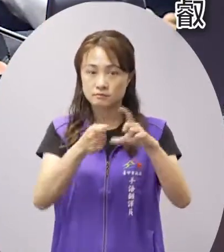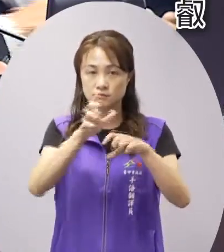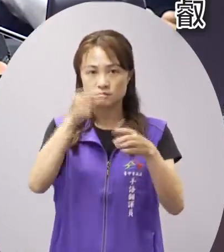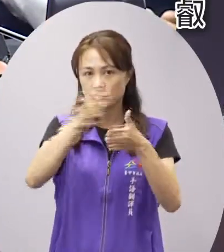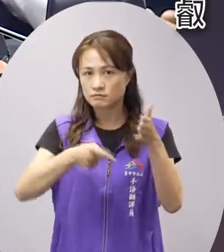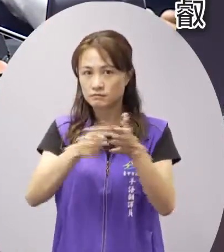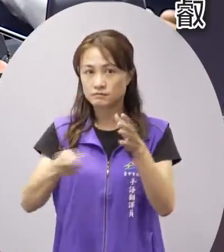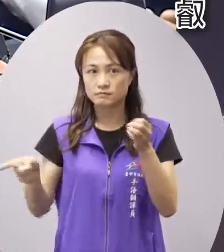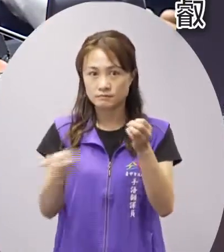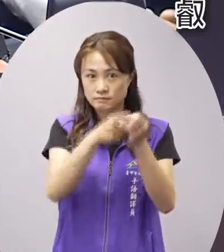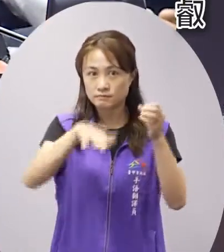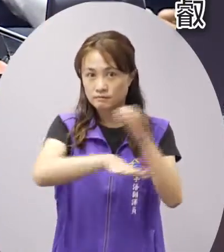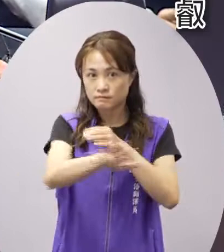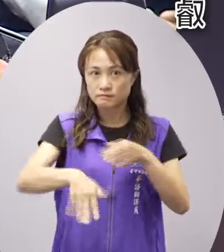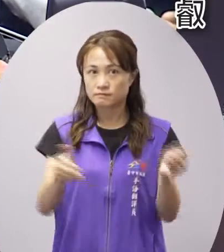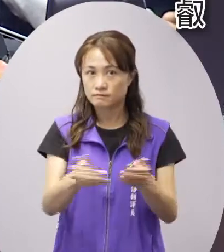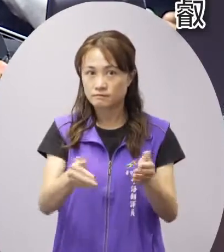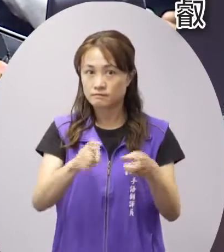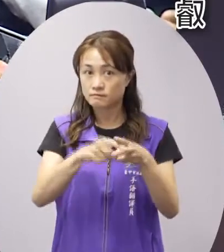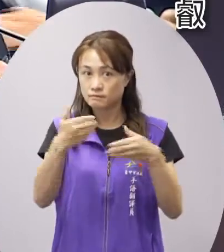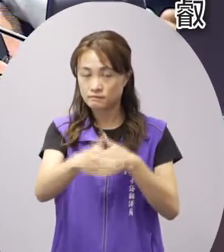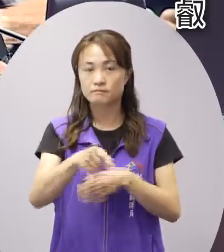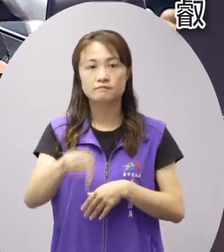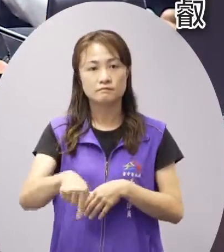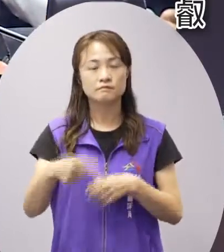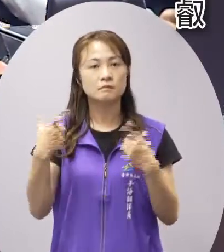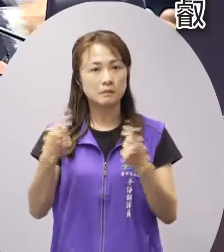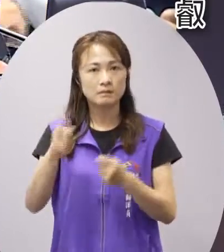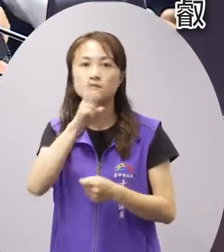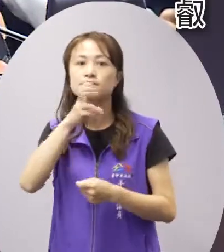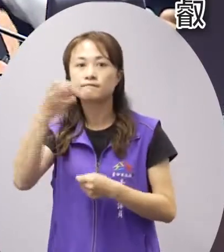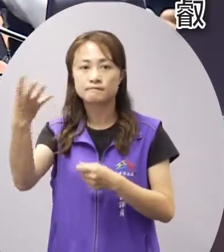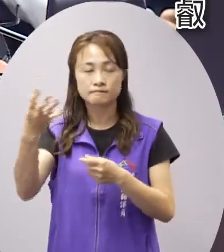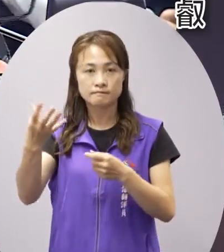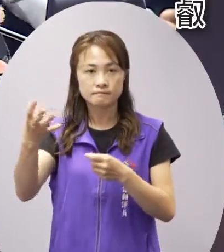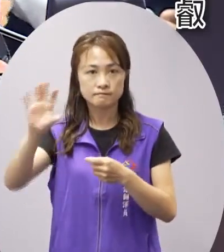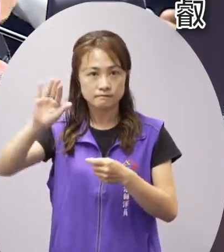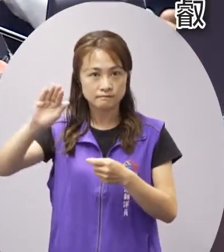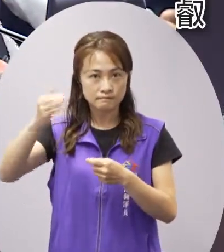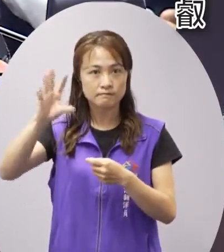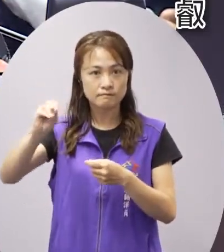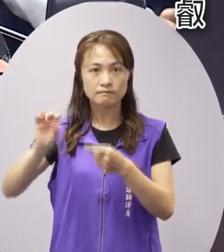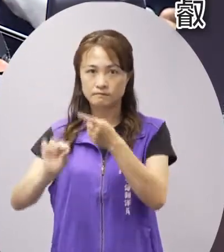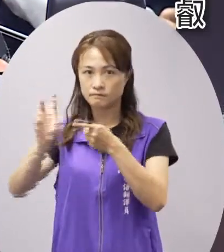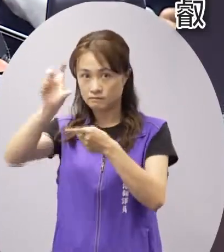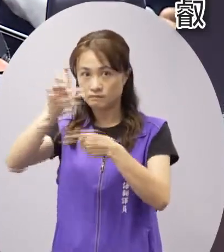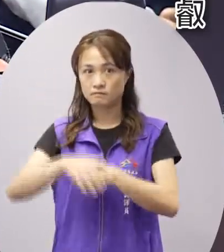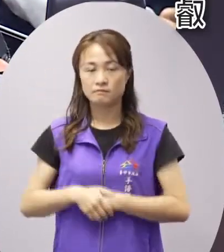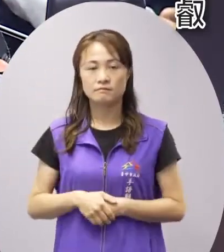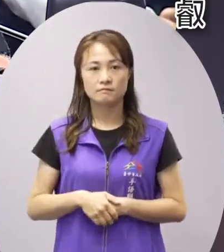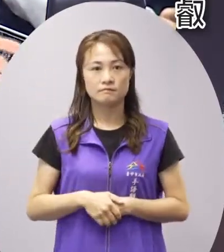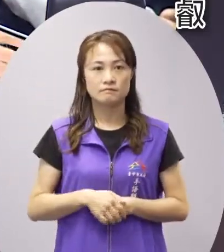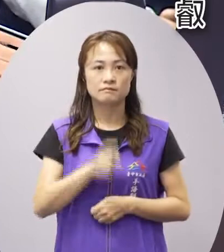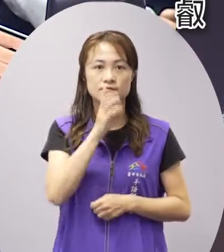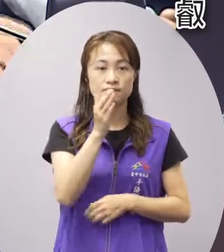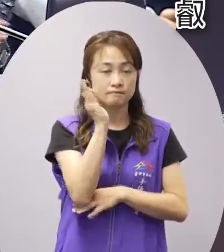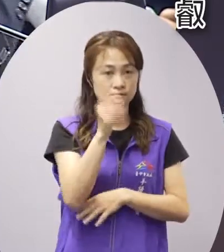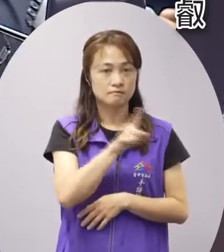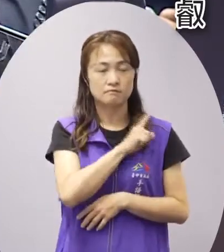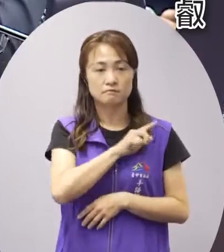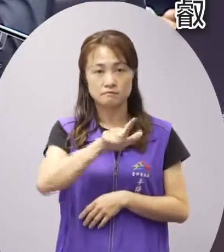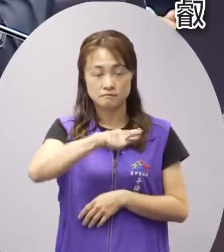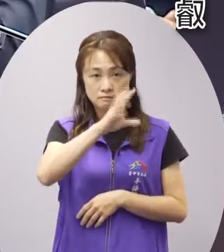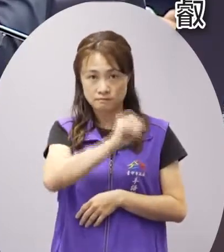的这个新建工程，整个中央补助款占900万，达60%。那市库配合款是